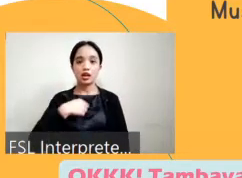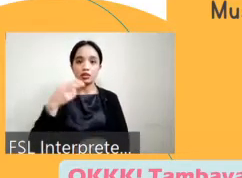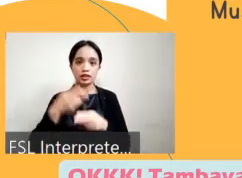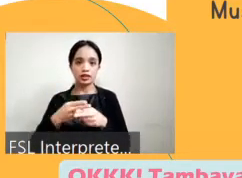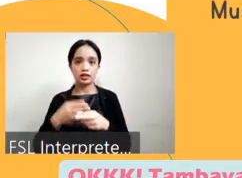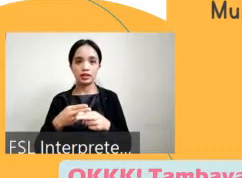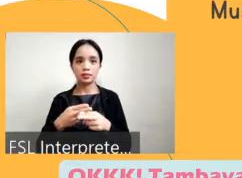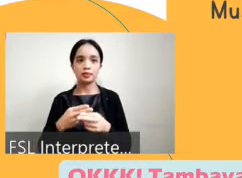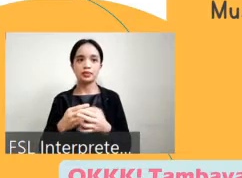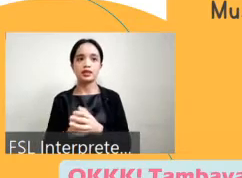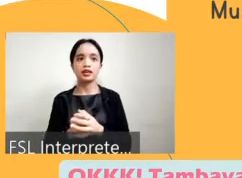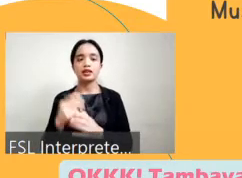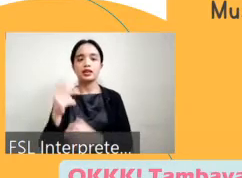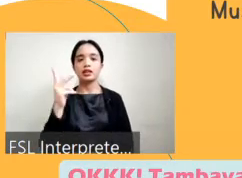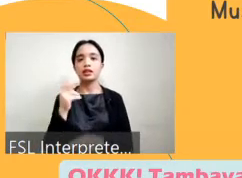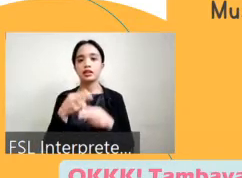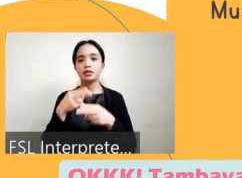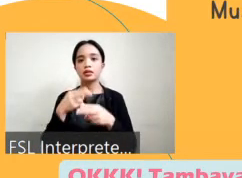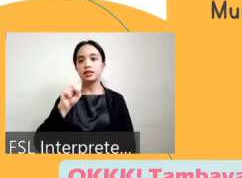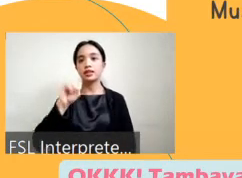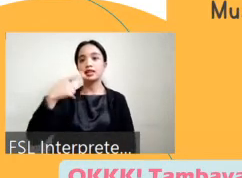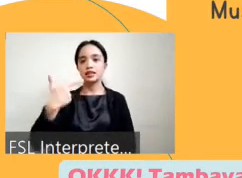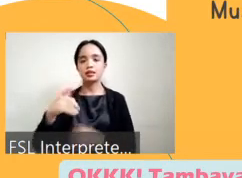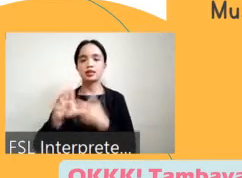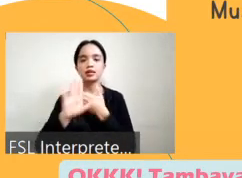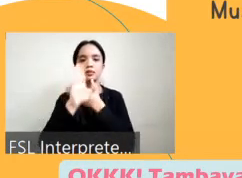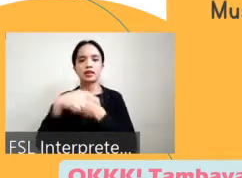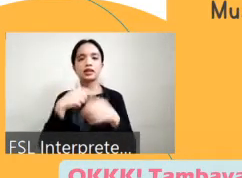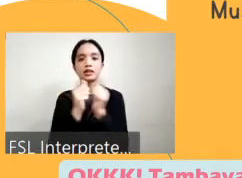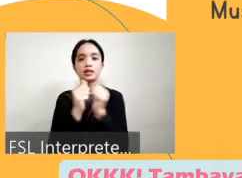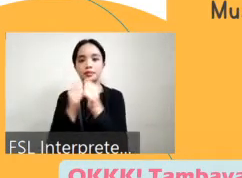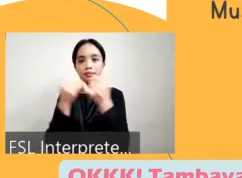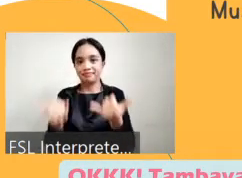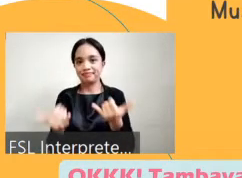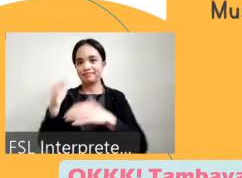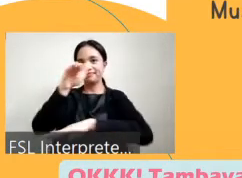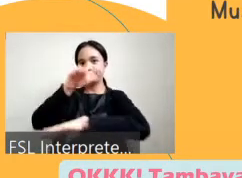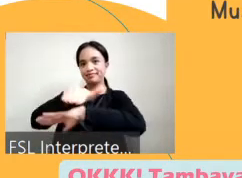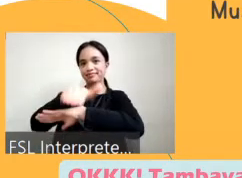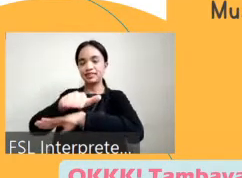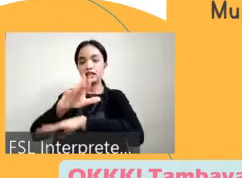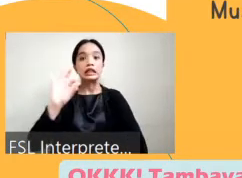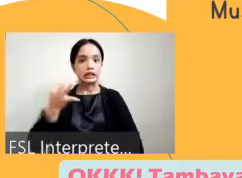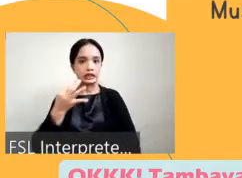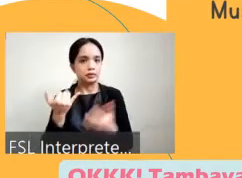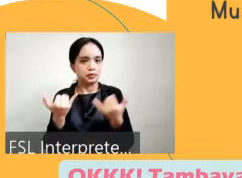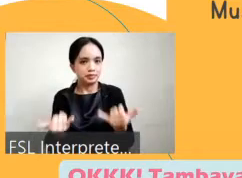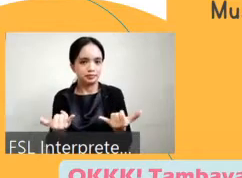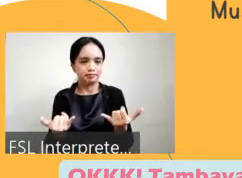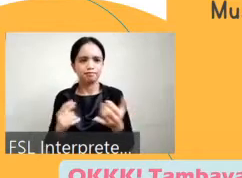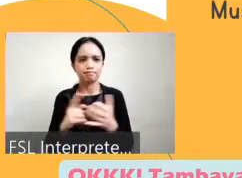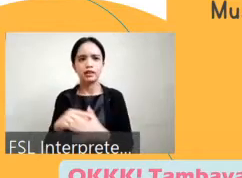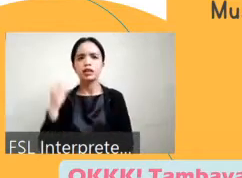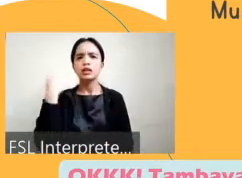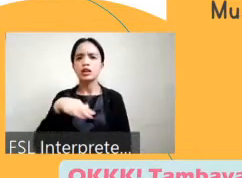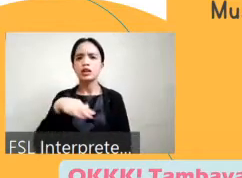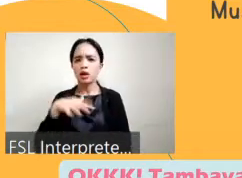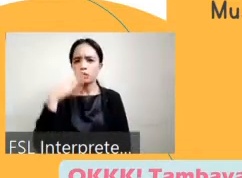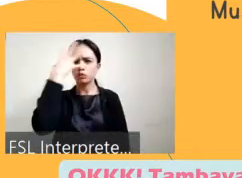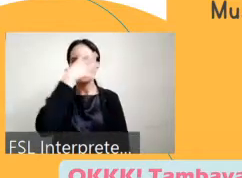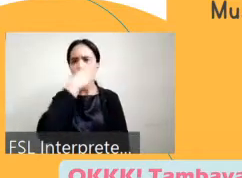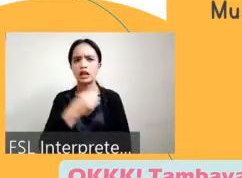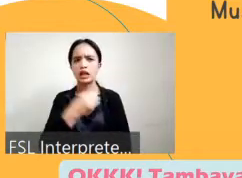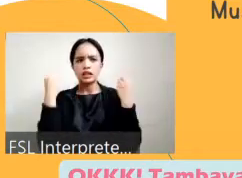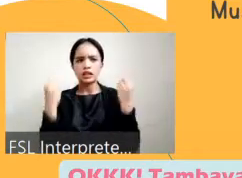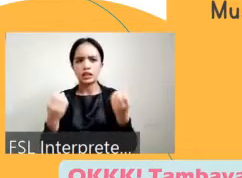Sig. Nagbabalik. Samahan niyo po kami ngayong hapon na ito. Episode 9 na po tayo. So ang ganda na ang dami na nating natutunan for